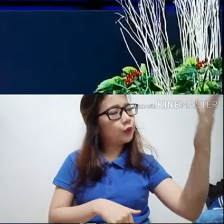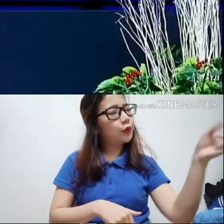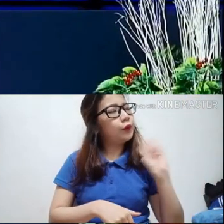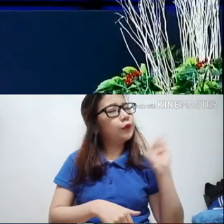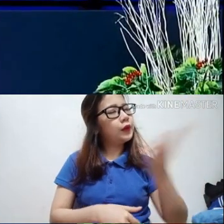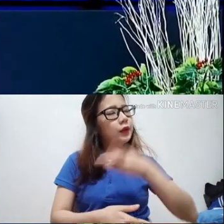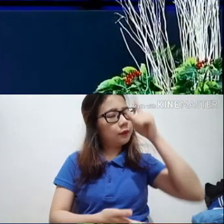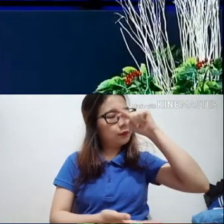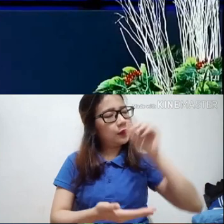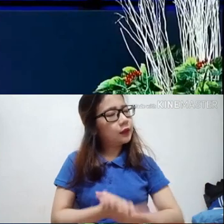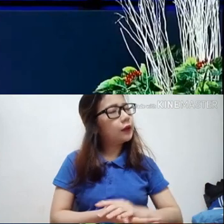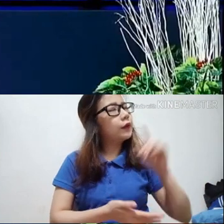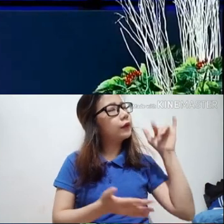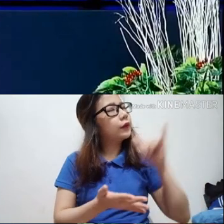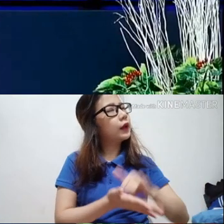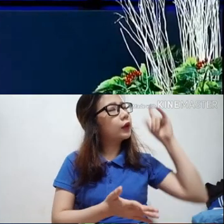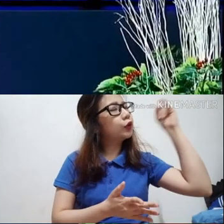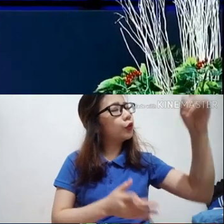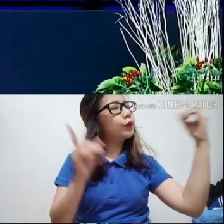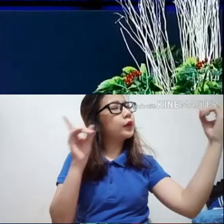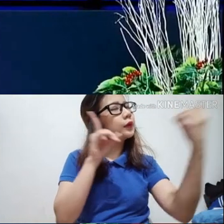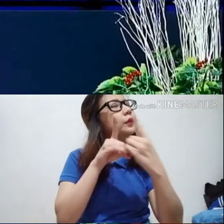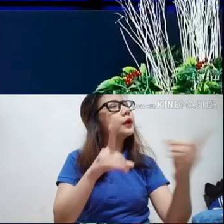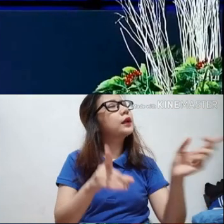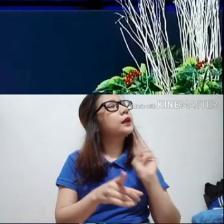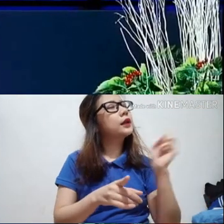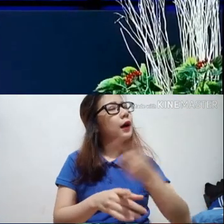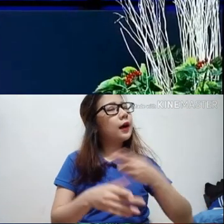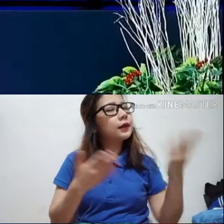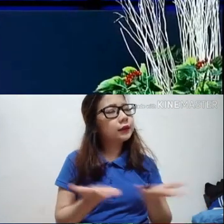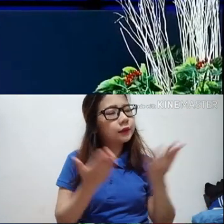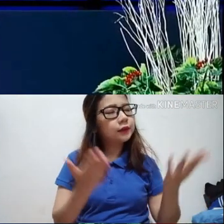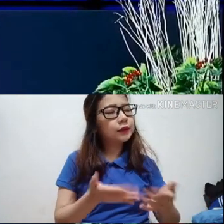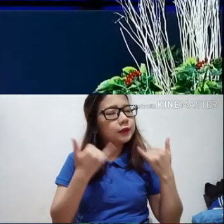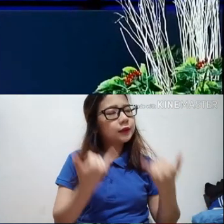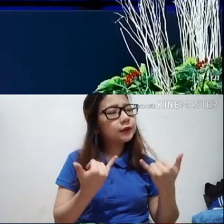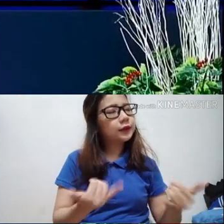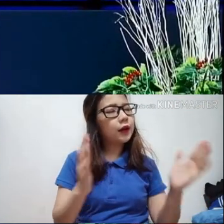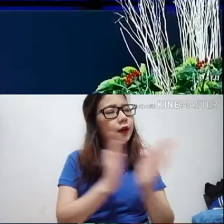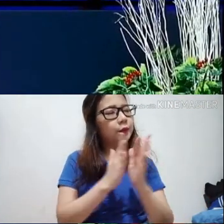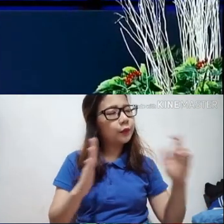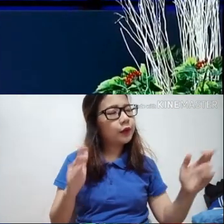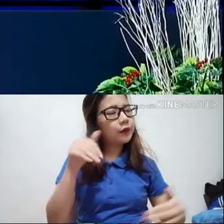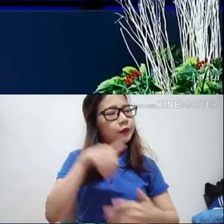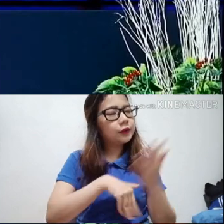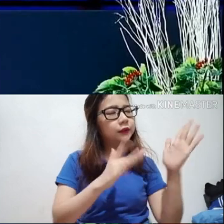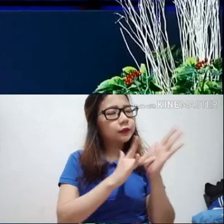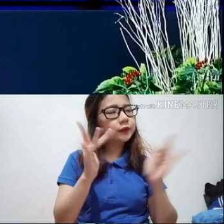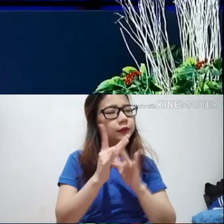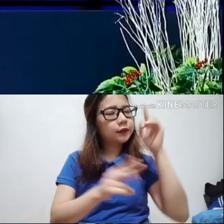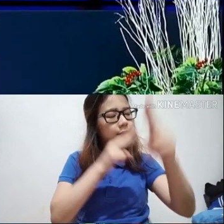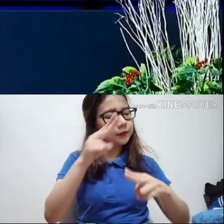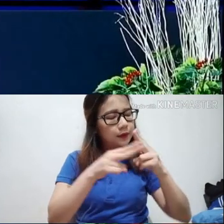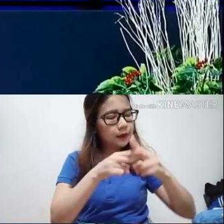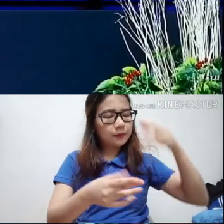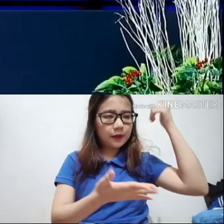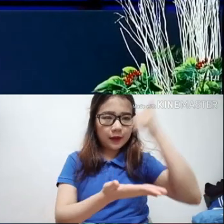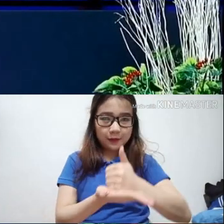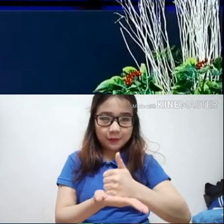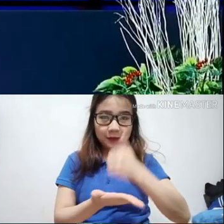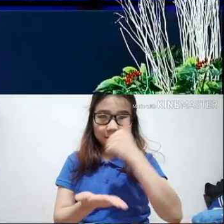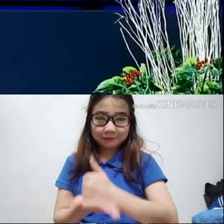aming dalangin sa pangalan ni Jesus. Amen. Amen. Magandang gabi po sa inyong lahat at salamat po sa pagsama sa amin